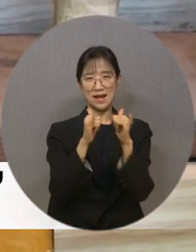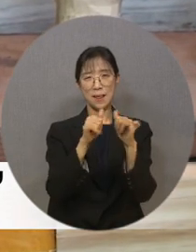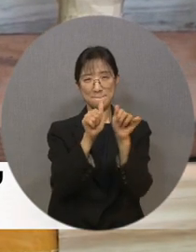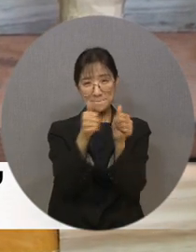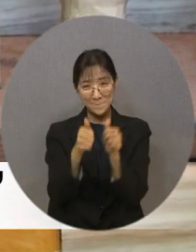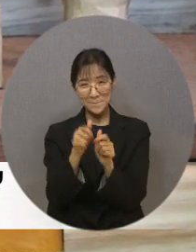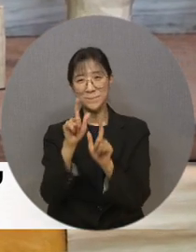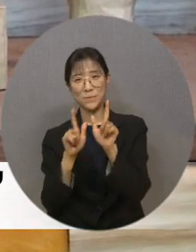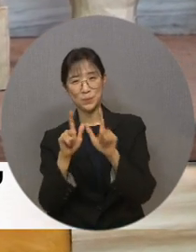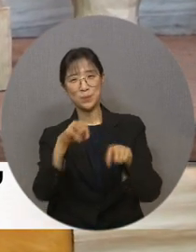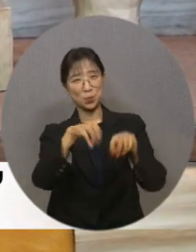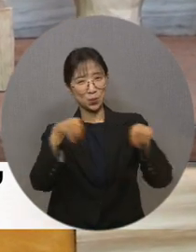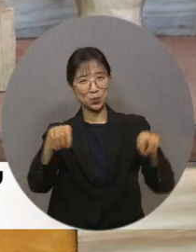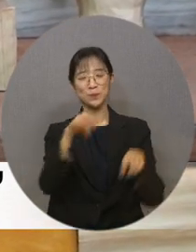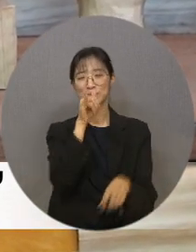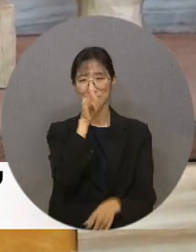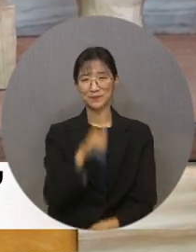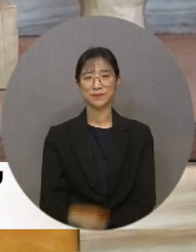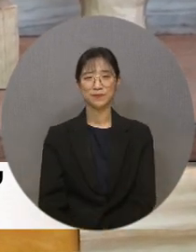눈길을 사로잡습니다.